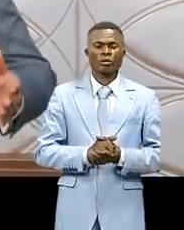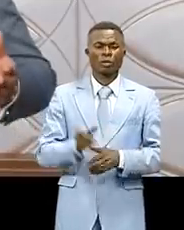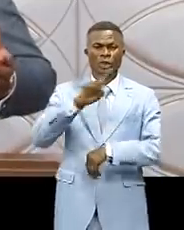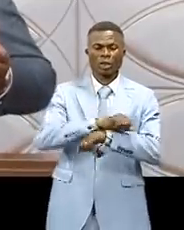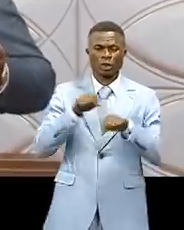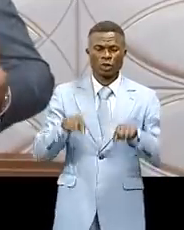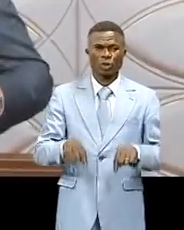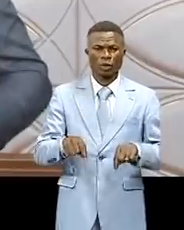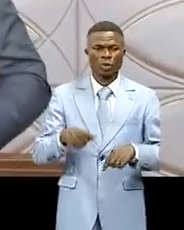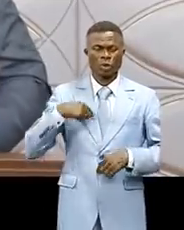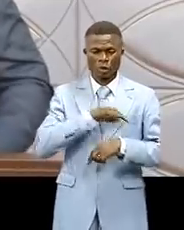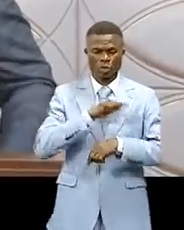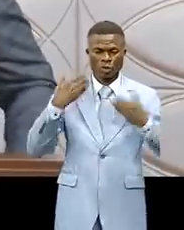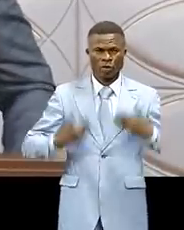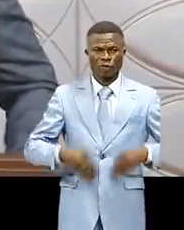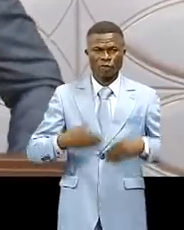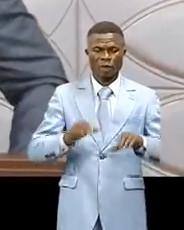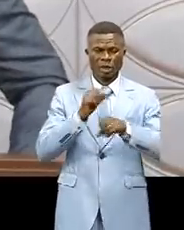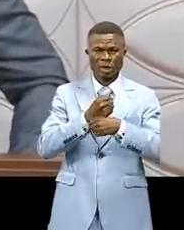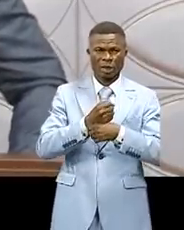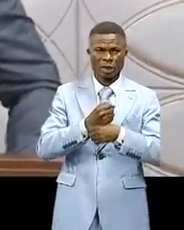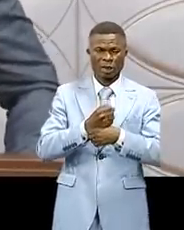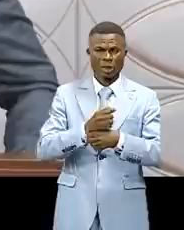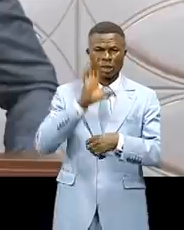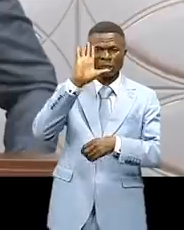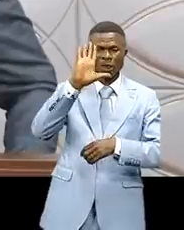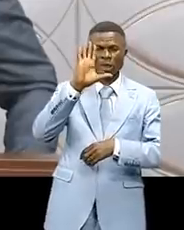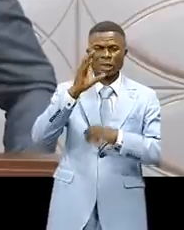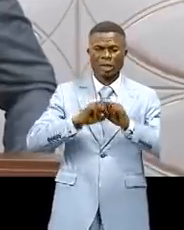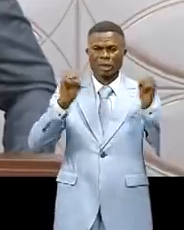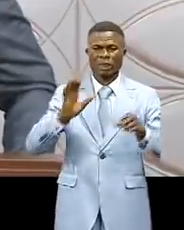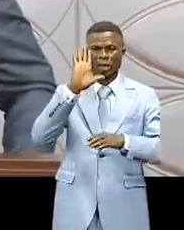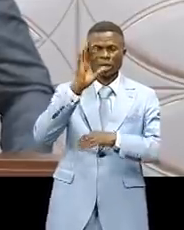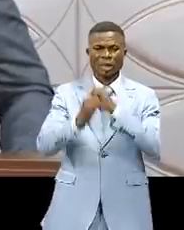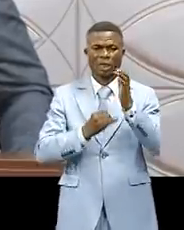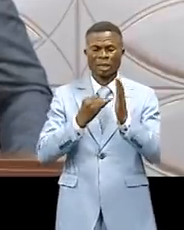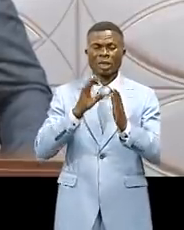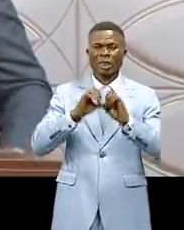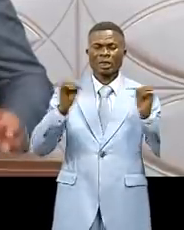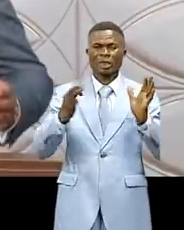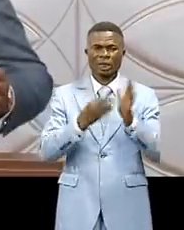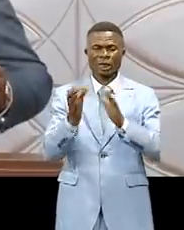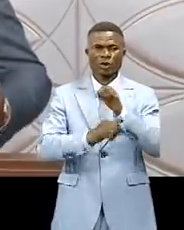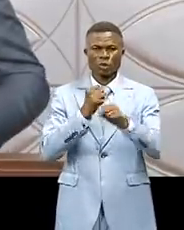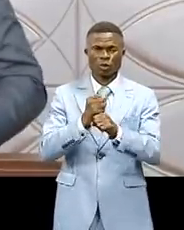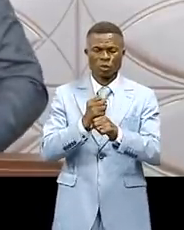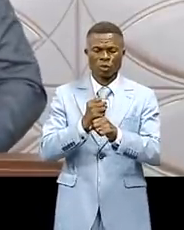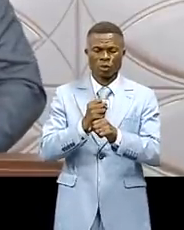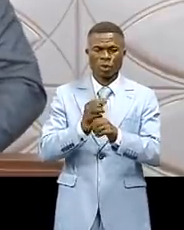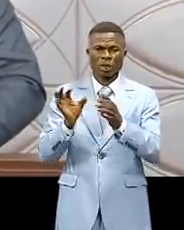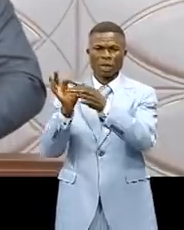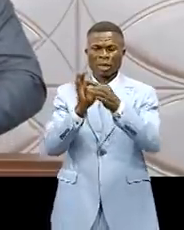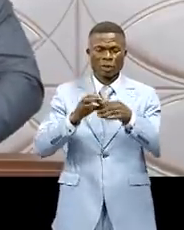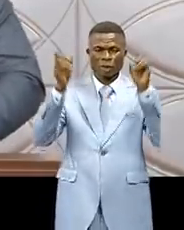où nous célébrons la création il est à 58 ans de notre organisation continentale l'organisation de l'unité africaine